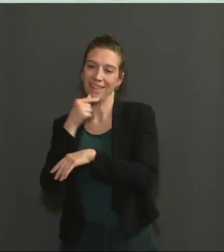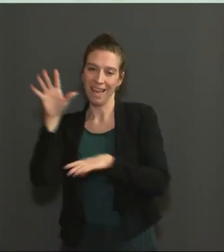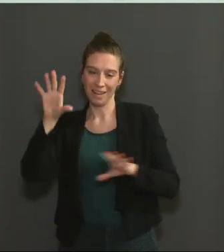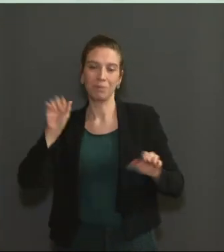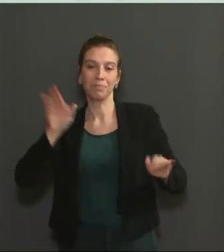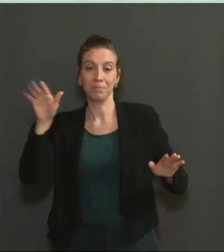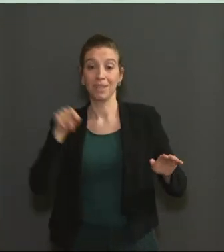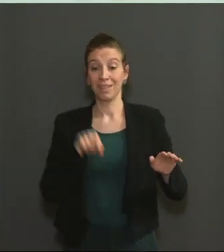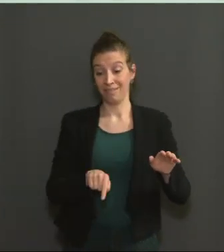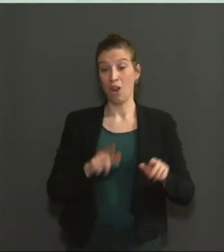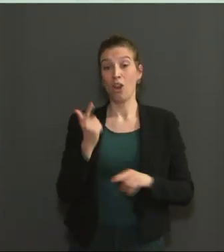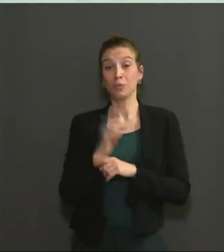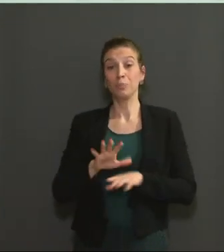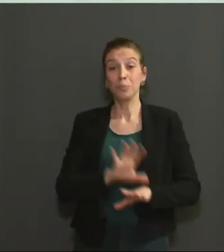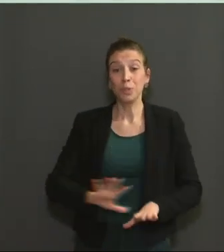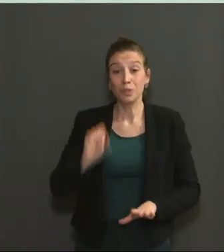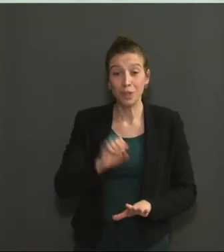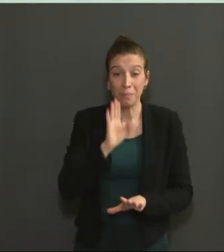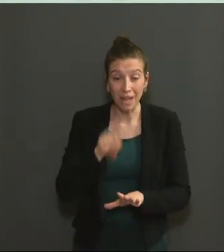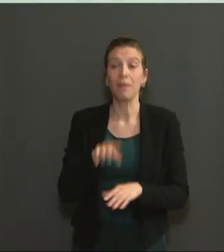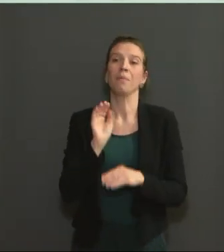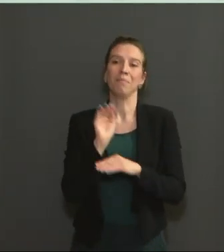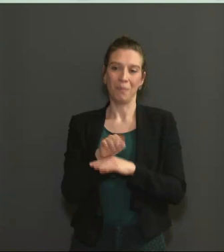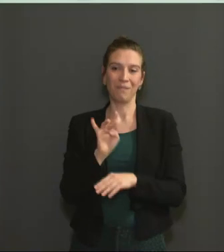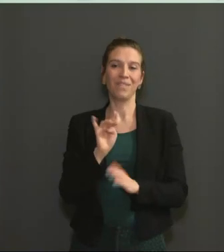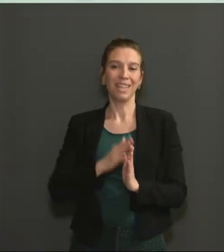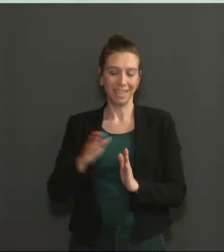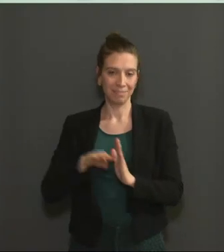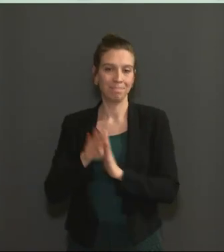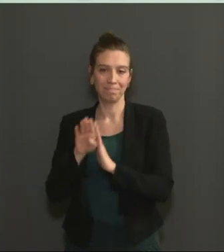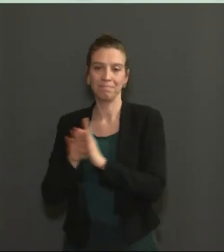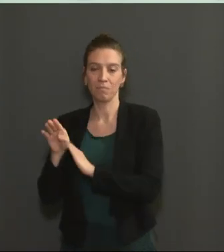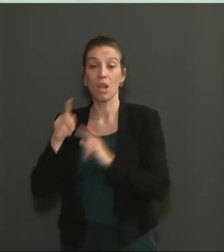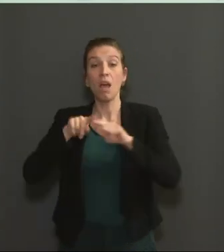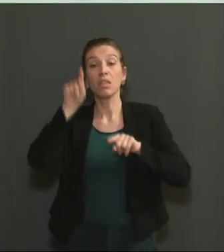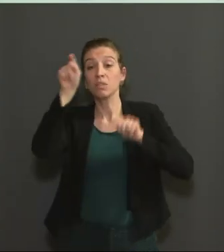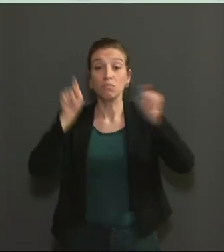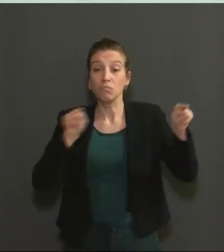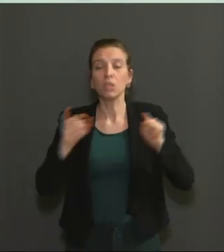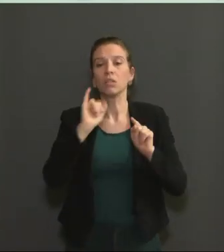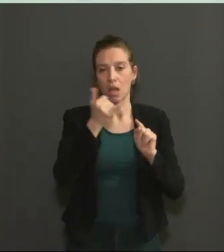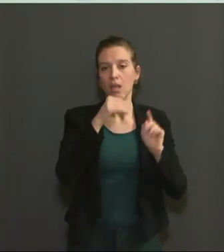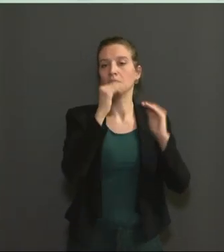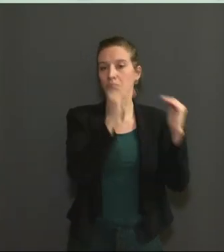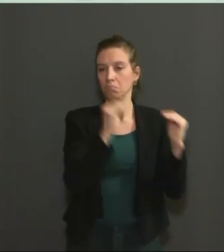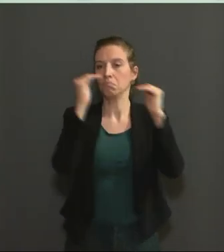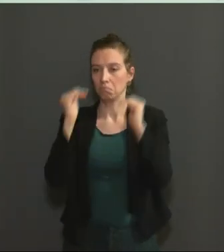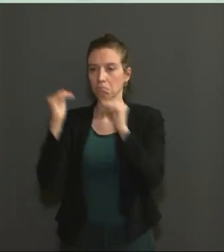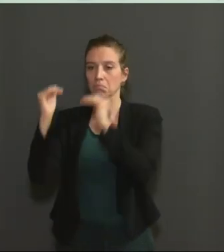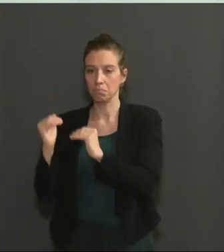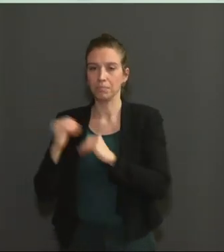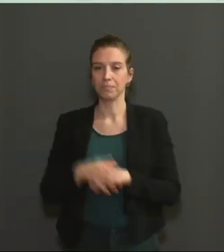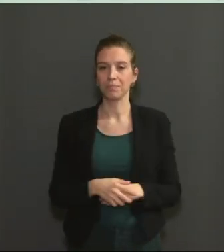in de andere provincies dalen de cijfers wel nog steeds gaande Van min32% In Luik